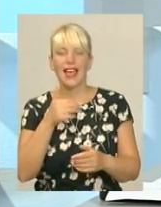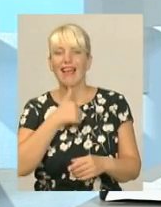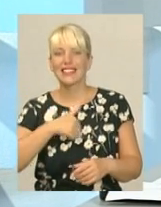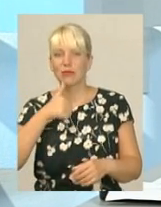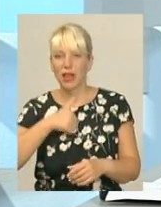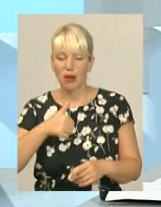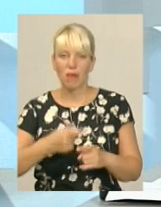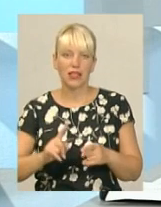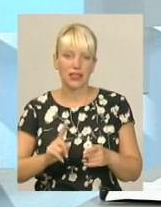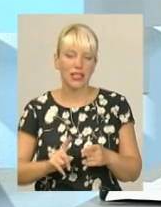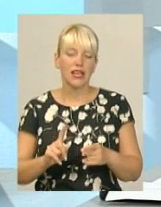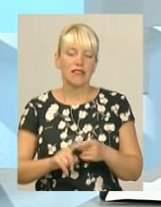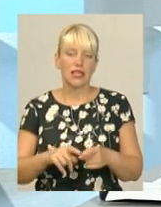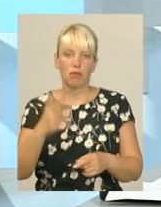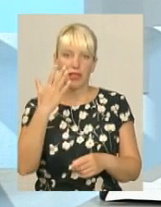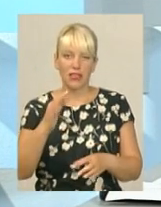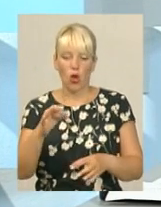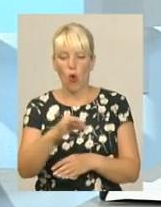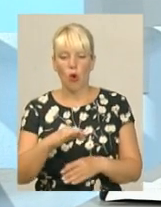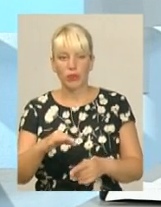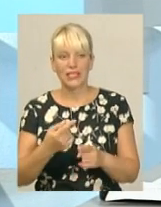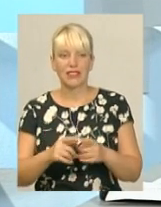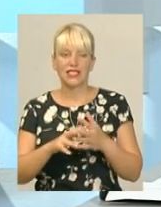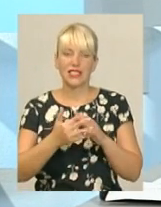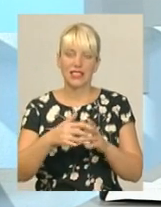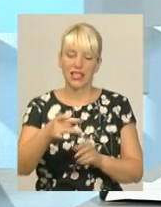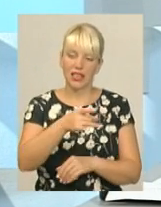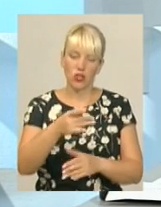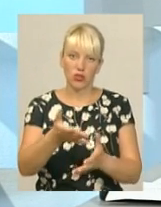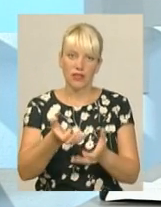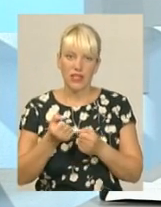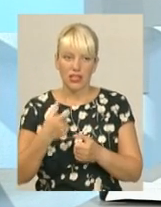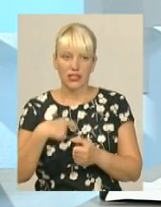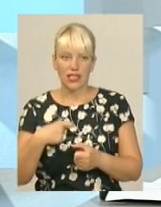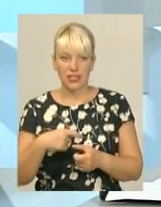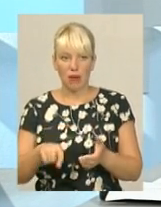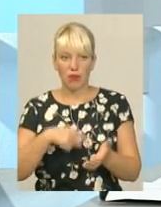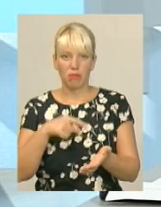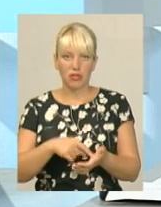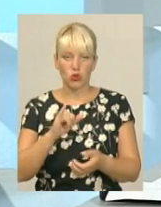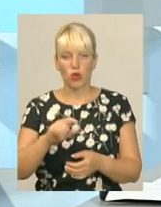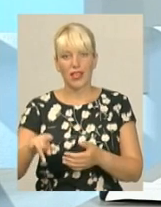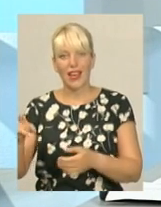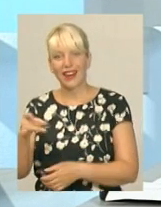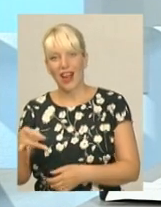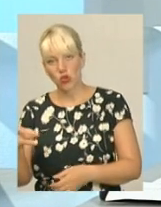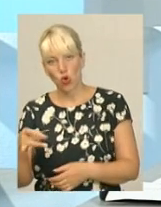експеримент, вказаний оцих в п'яти областях, проводиться. В сільських районах ми взяли для себе місто і район.